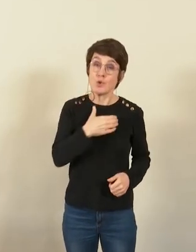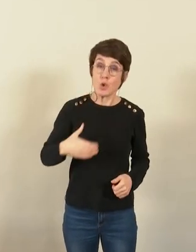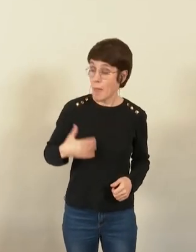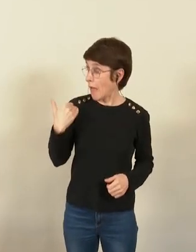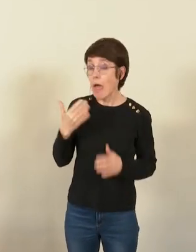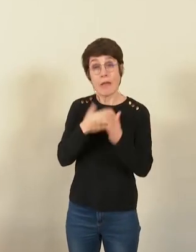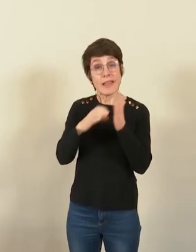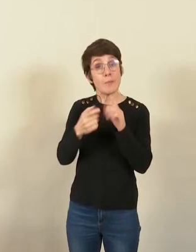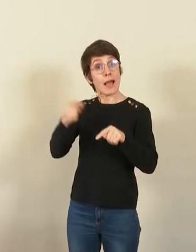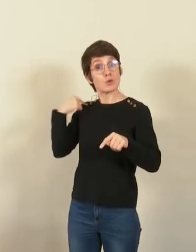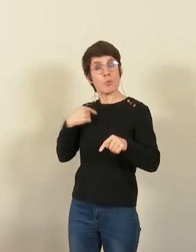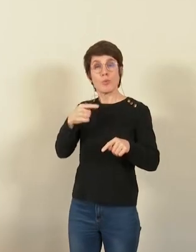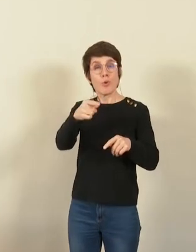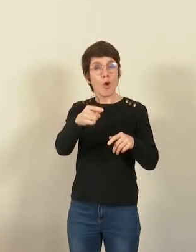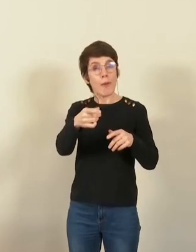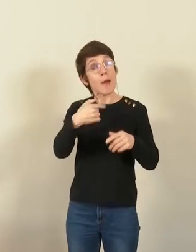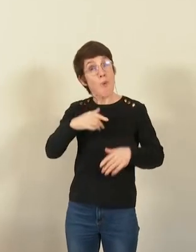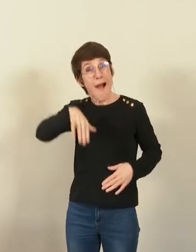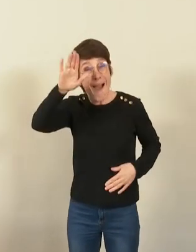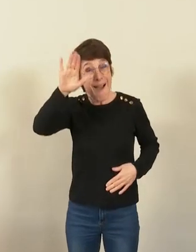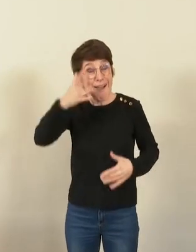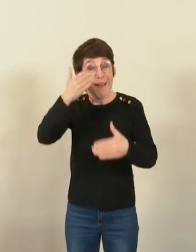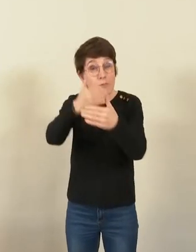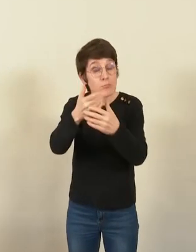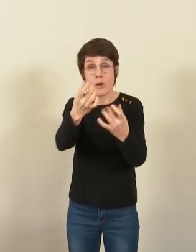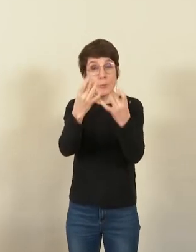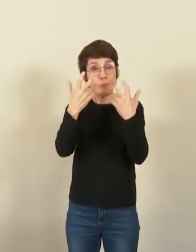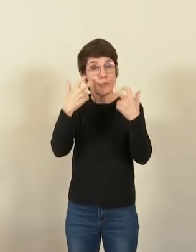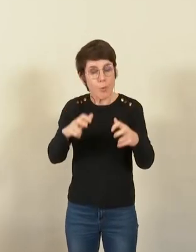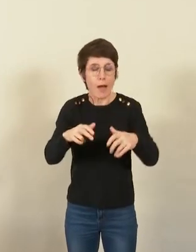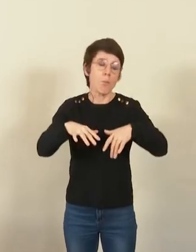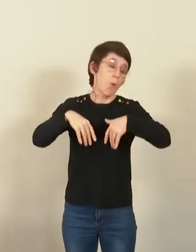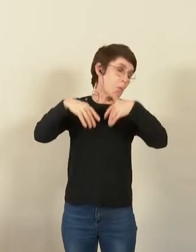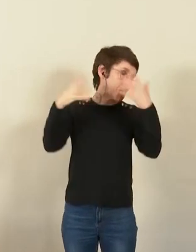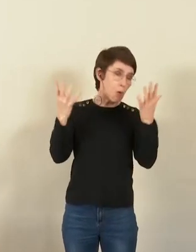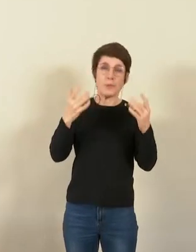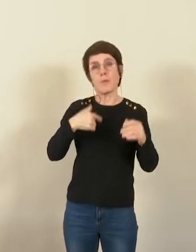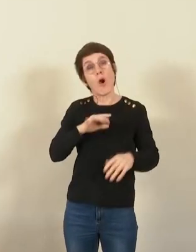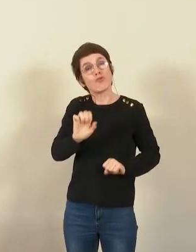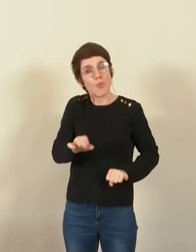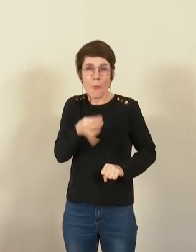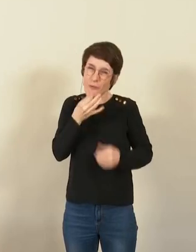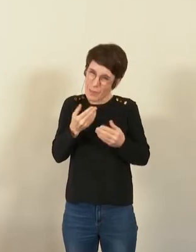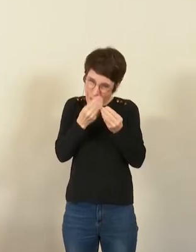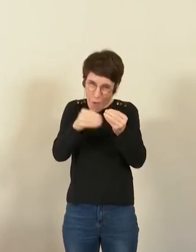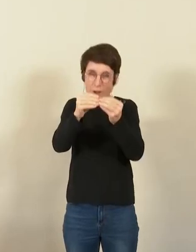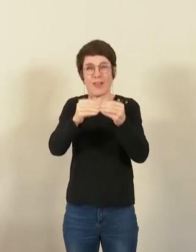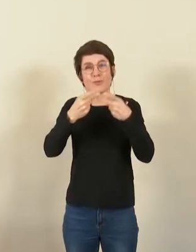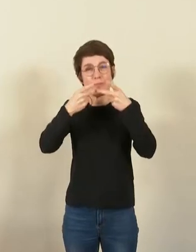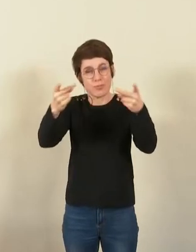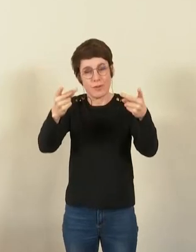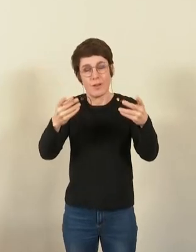la délibération précédente ce n'est pas grave ce c'était une considération générale donc je peux la mettre ici en début d'intervention pour vous dire